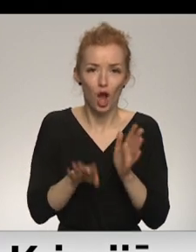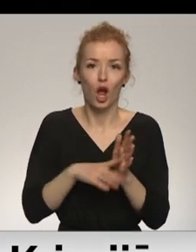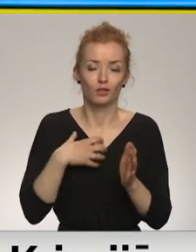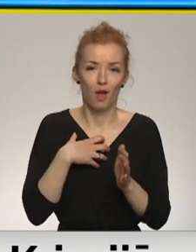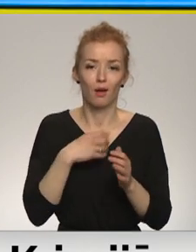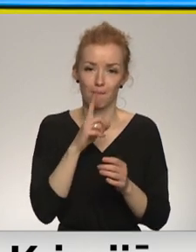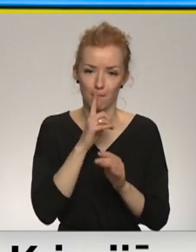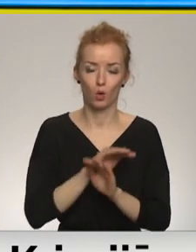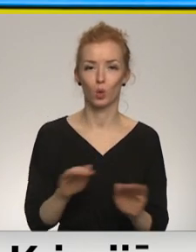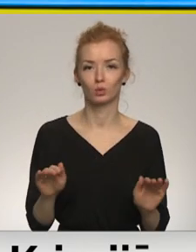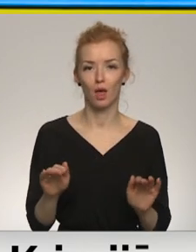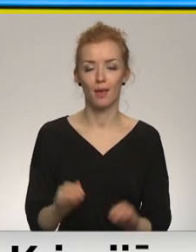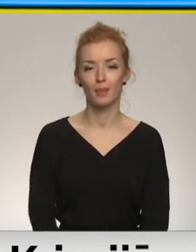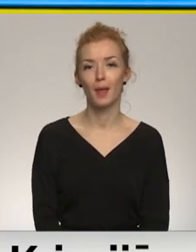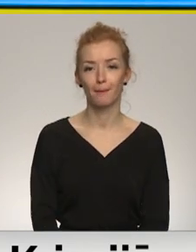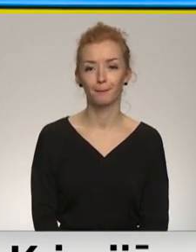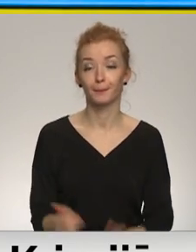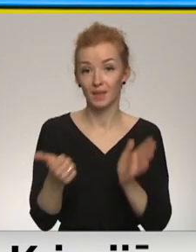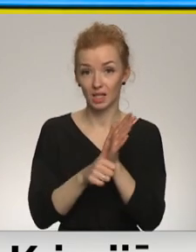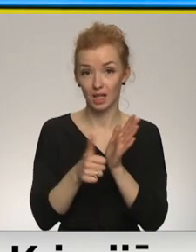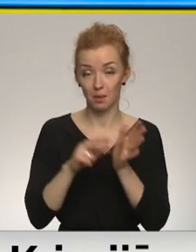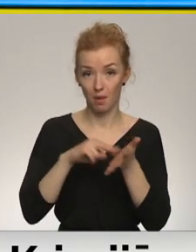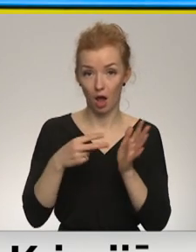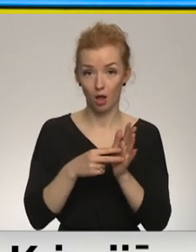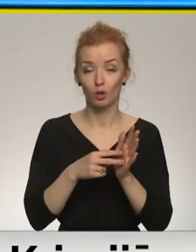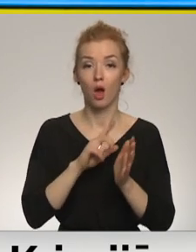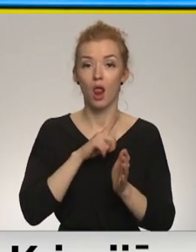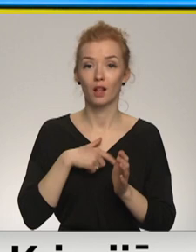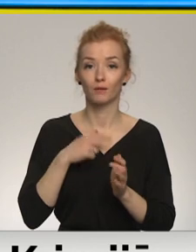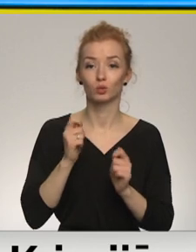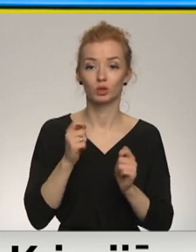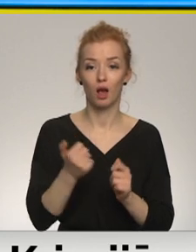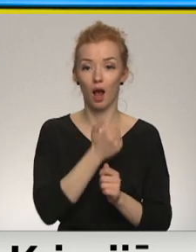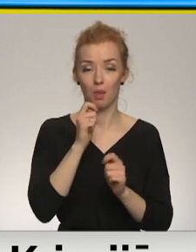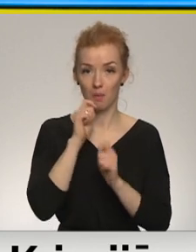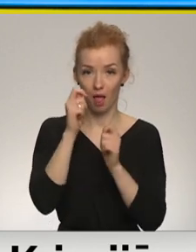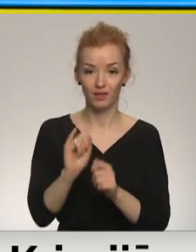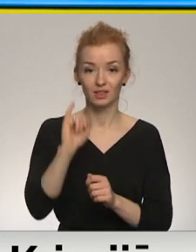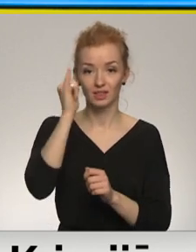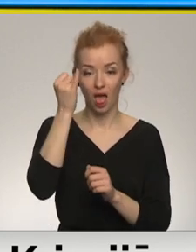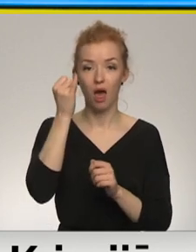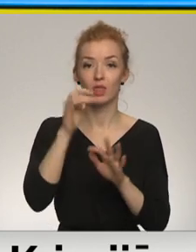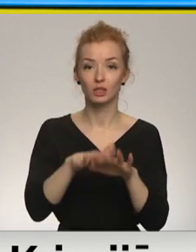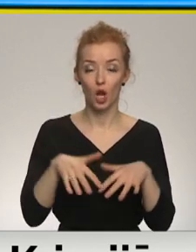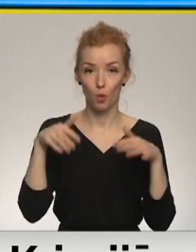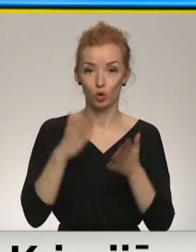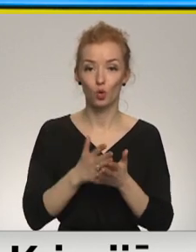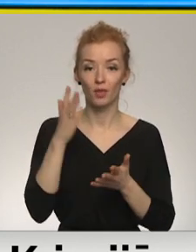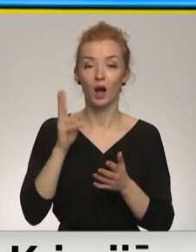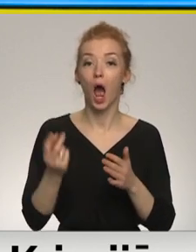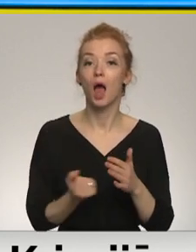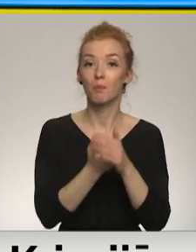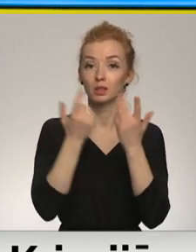jāklusēt. Sestdien ieplānotā Latvijas mūzikas ierakstu gada balvas zelta mikrofons ceremonija notiks kā